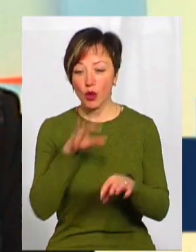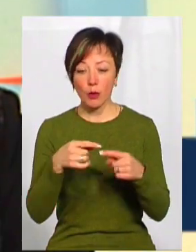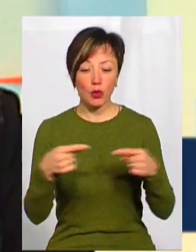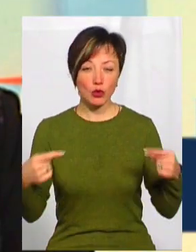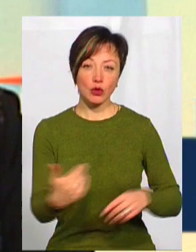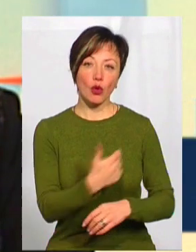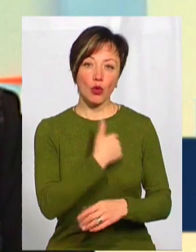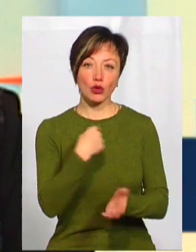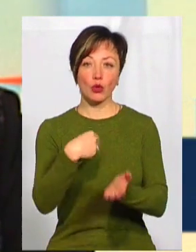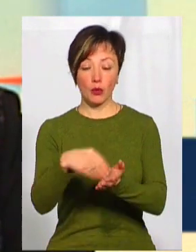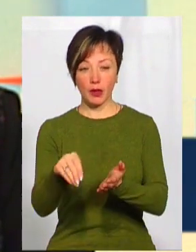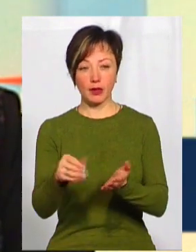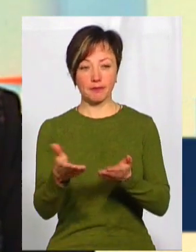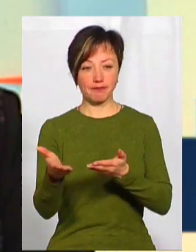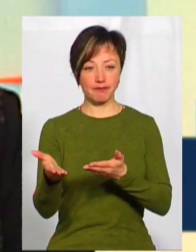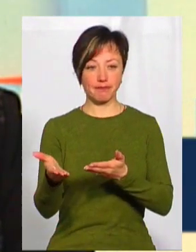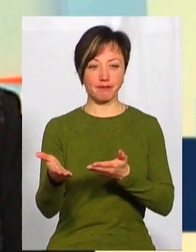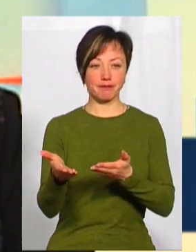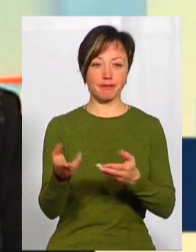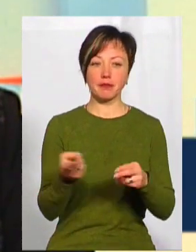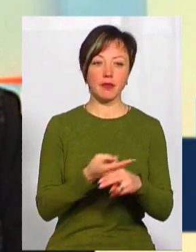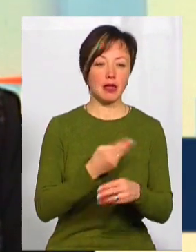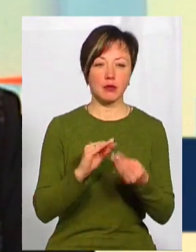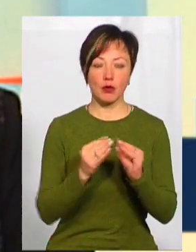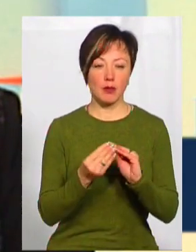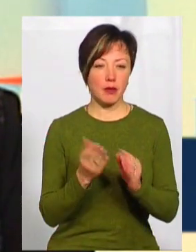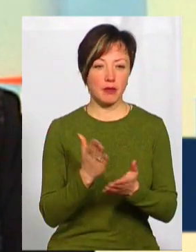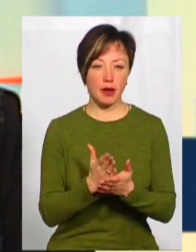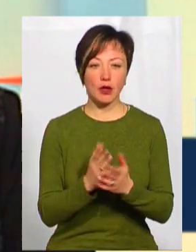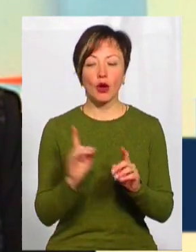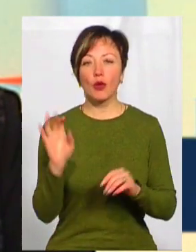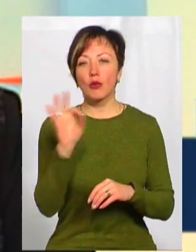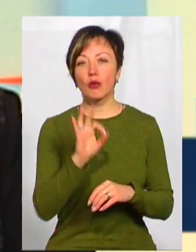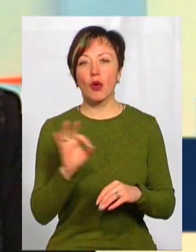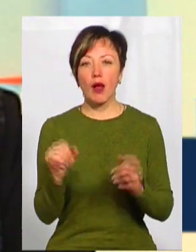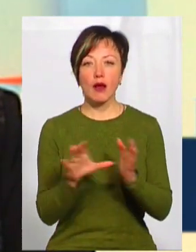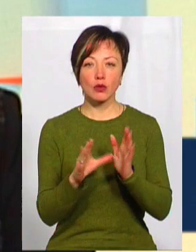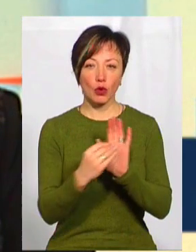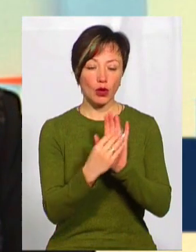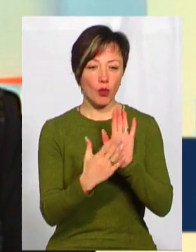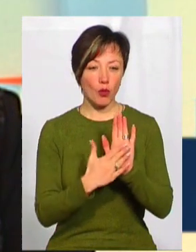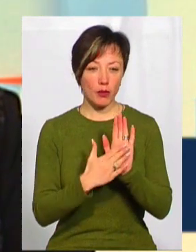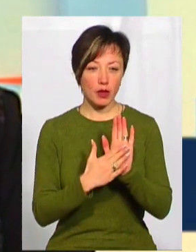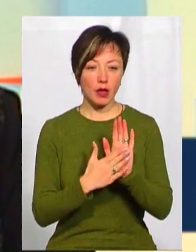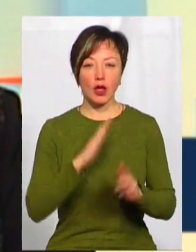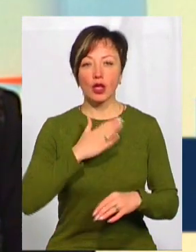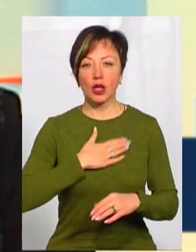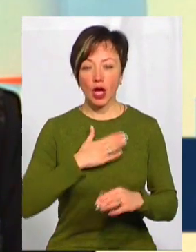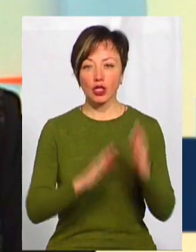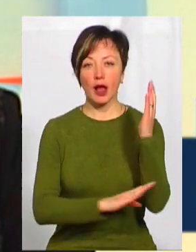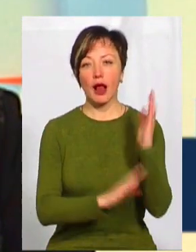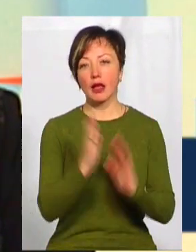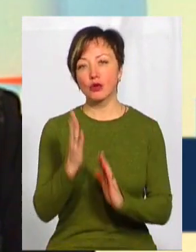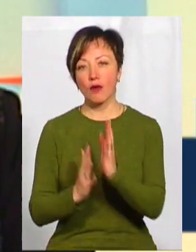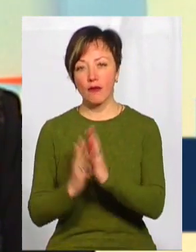яку він хоче купити, він без проблем має це все взяти. Що стосується електронного обліку, то наші лісові